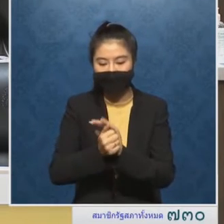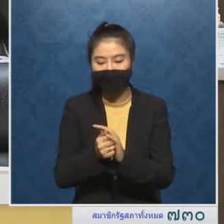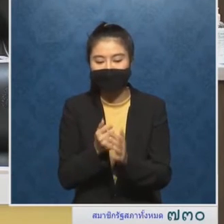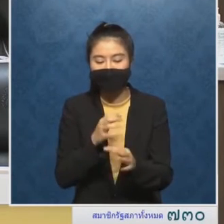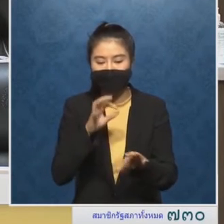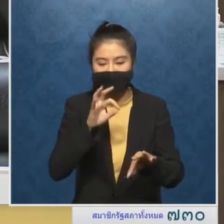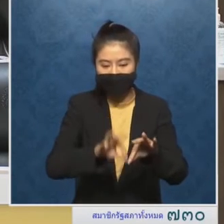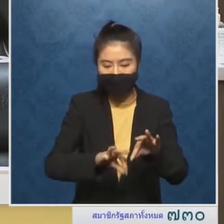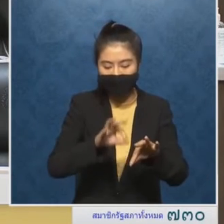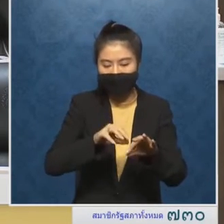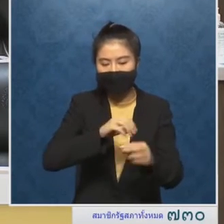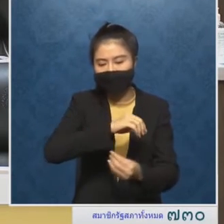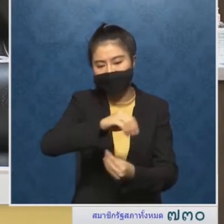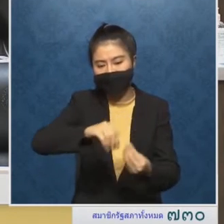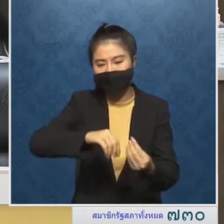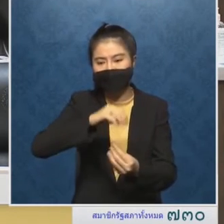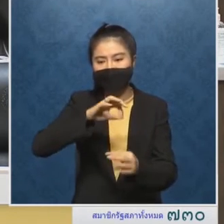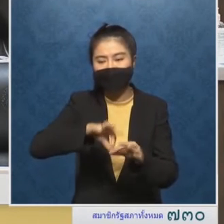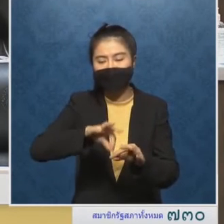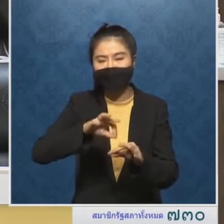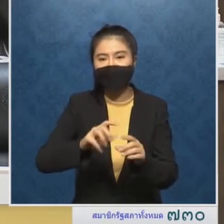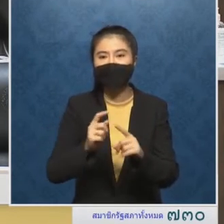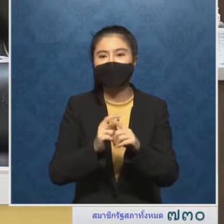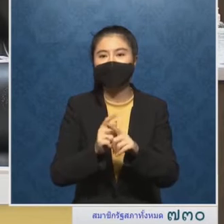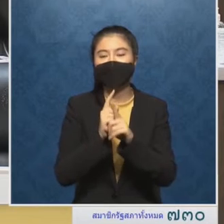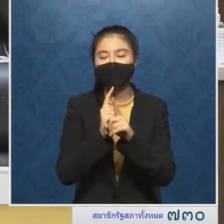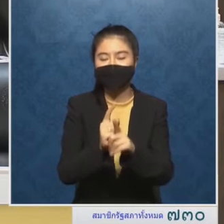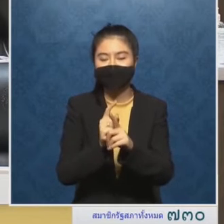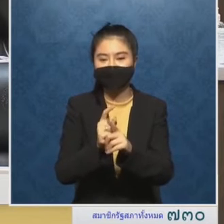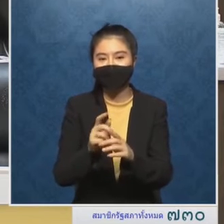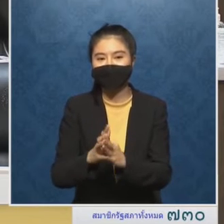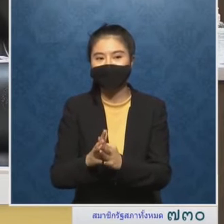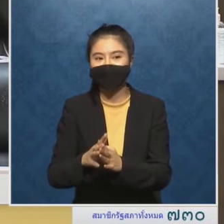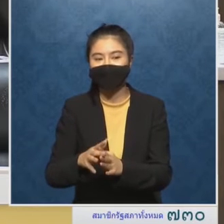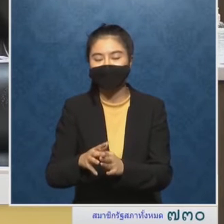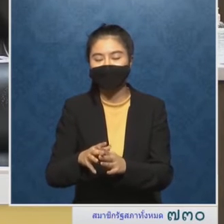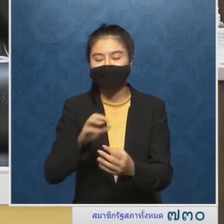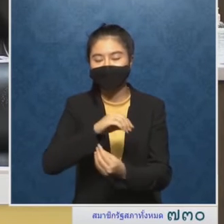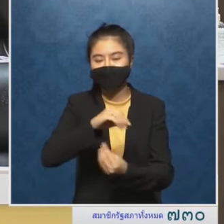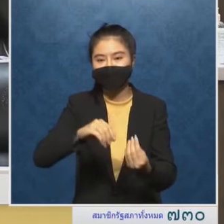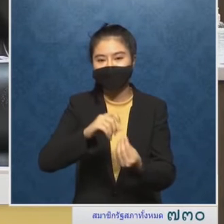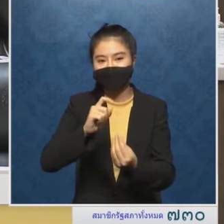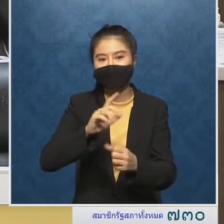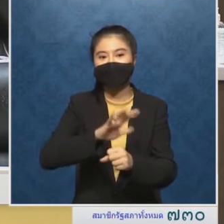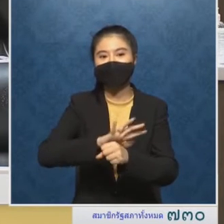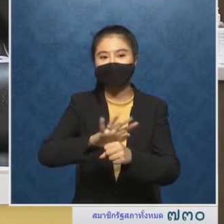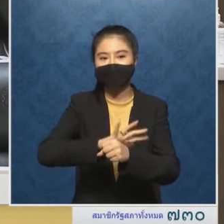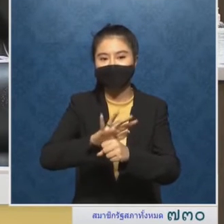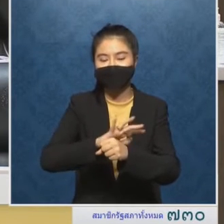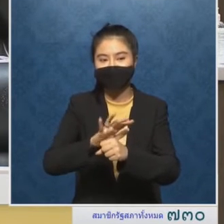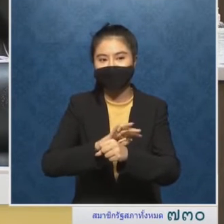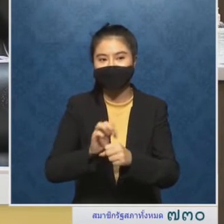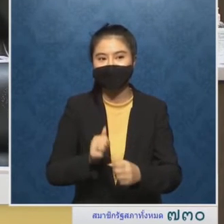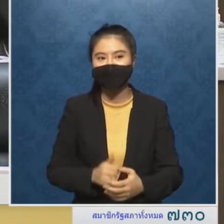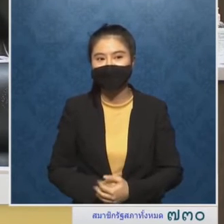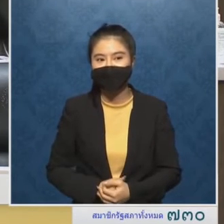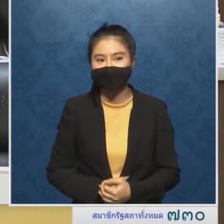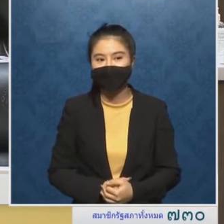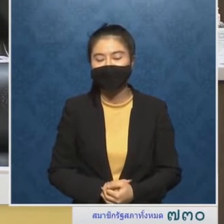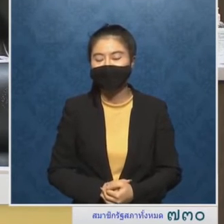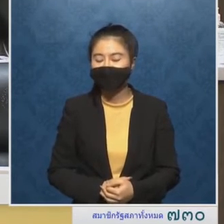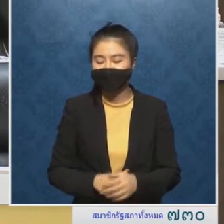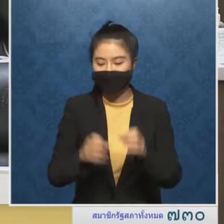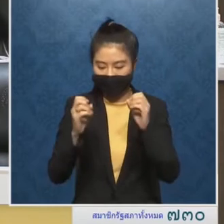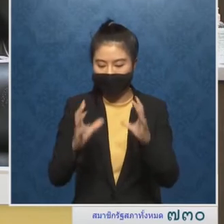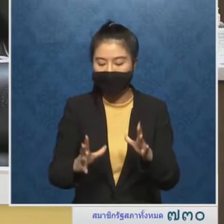ในชีวตประจำวนตามหลักปัชยาเศรฐกิจพอเพียงก็พอเพียงทั้งเด็กแล้ว ยพอเพีงทครูอาจาร์ด้นะ